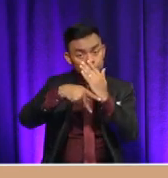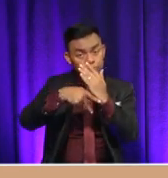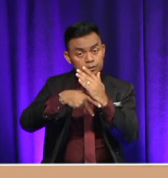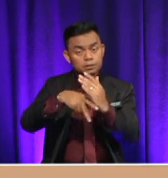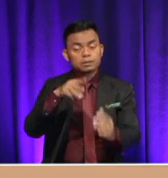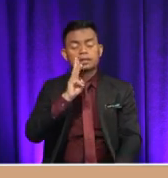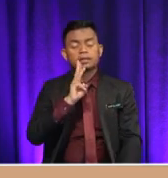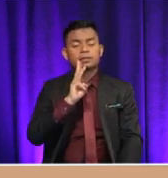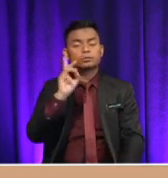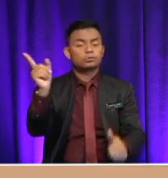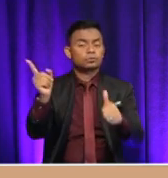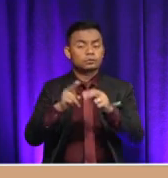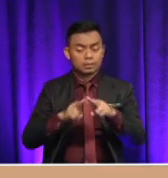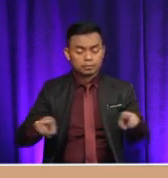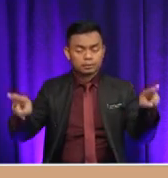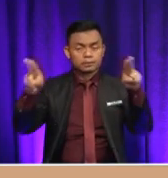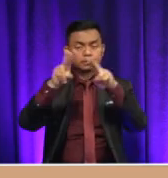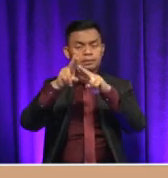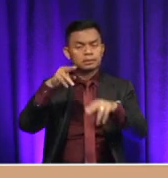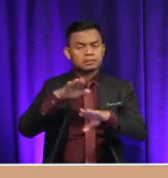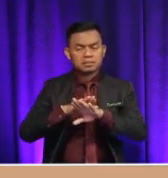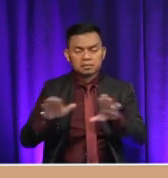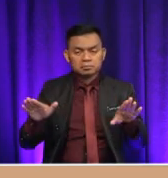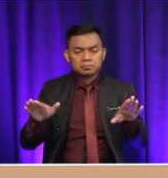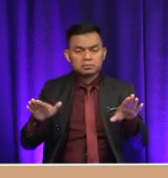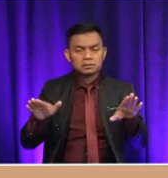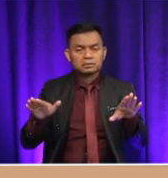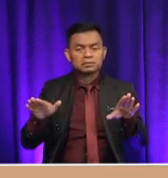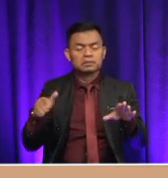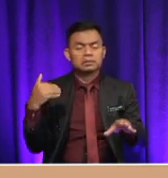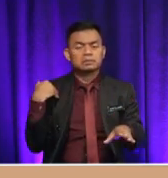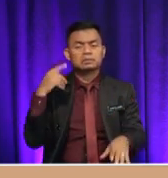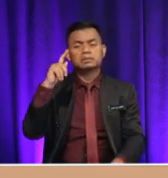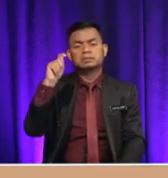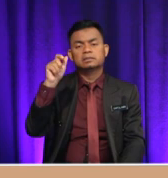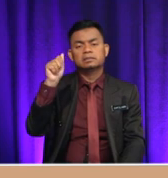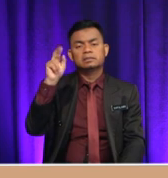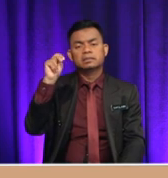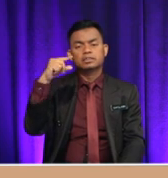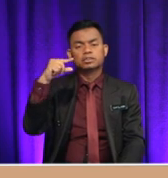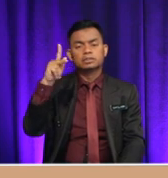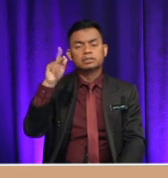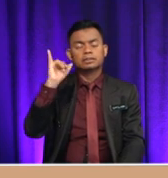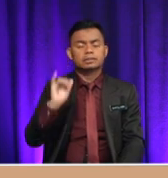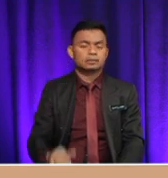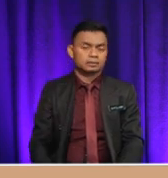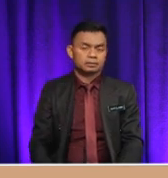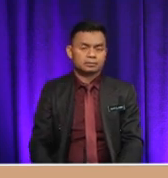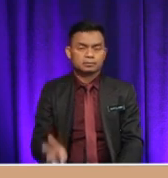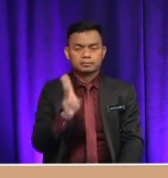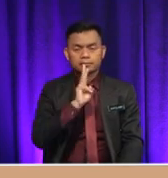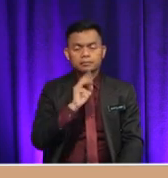oke sistem ini kalau pakai sistem ini pastikan tekanan kuat supaya pengajahan dengan lancar